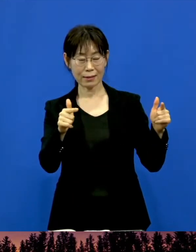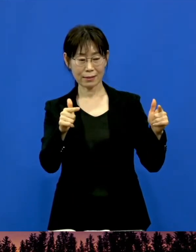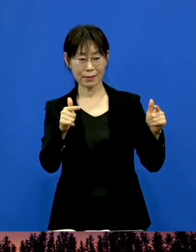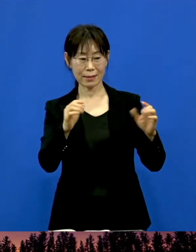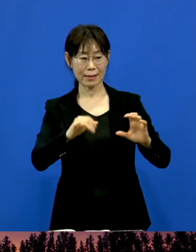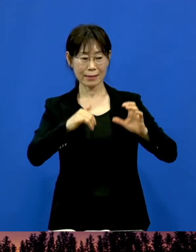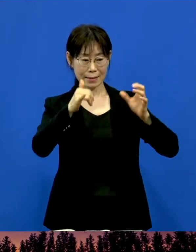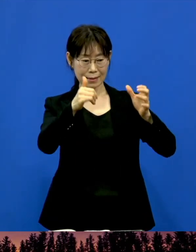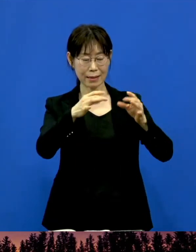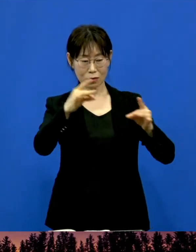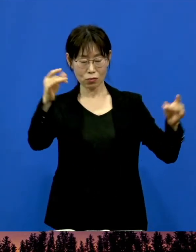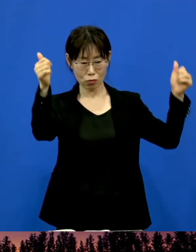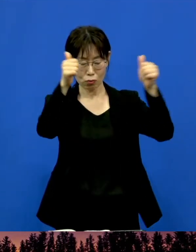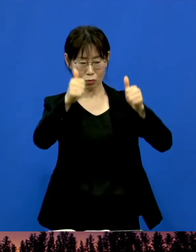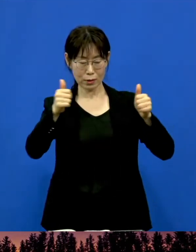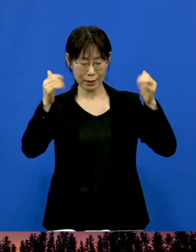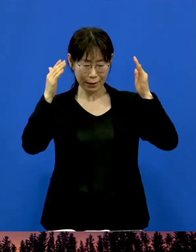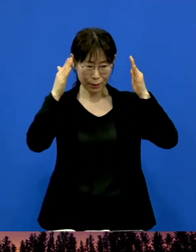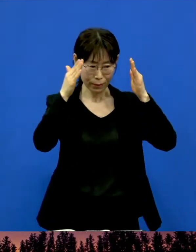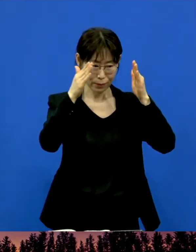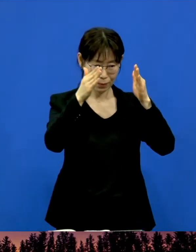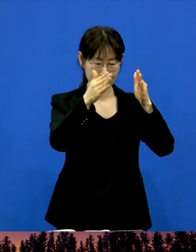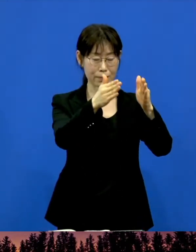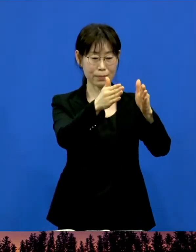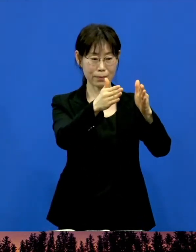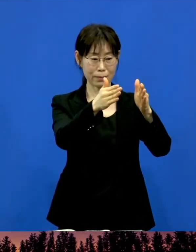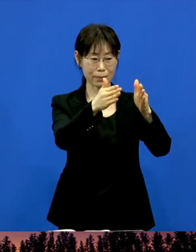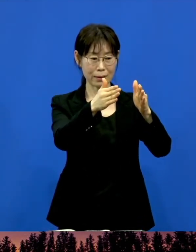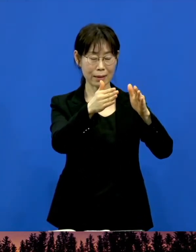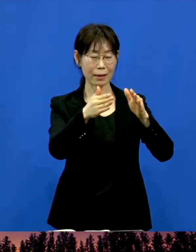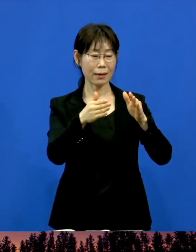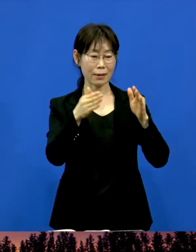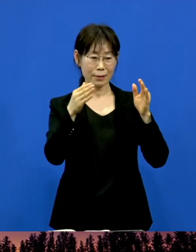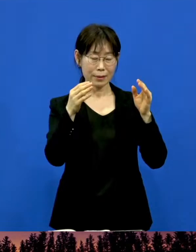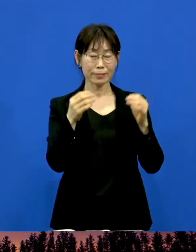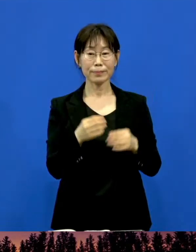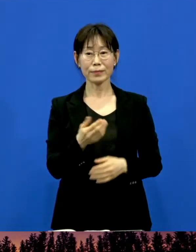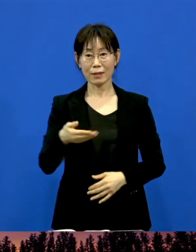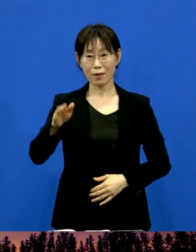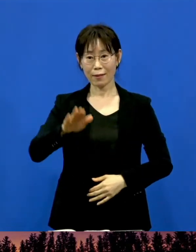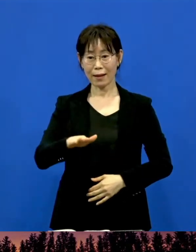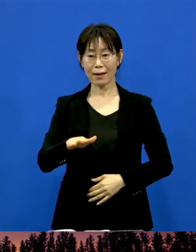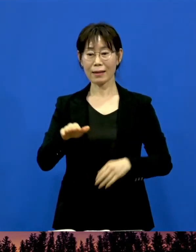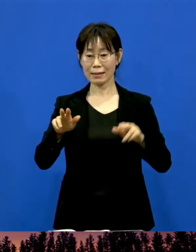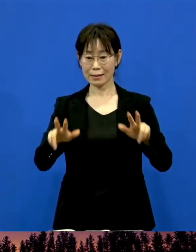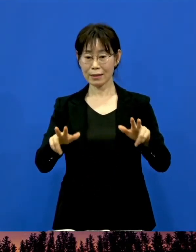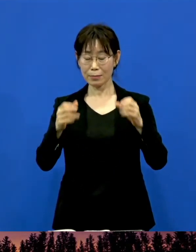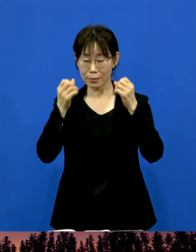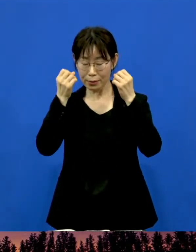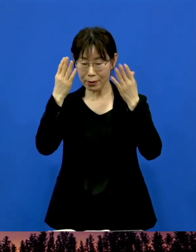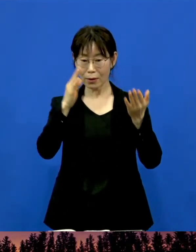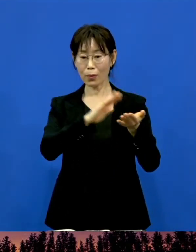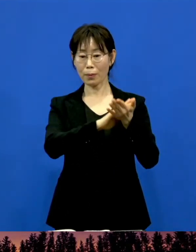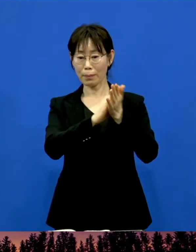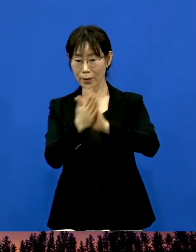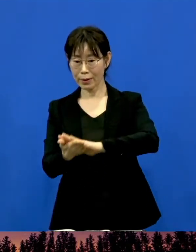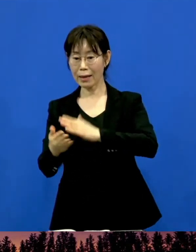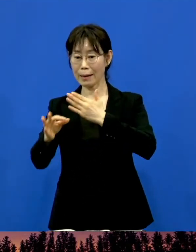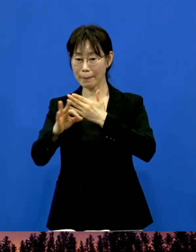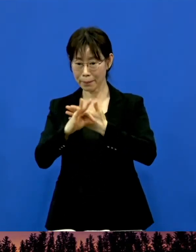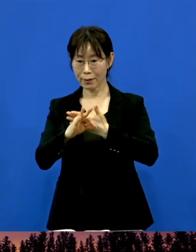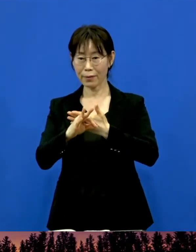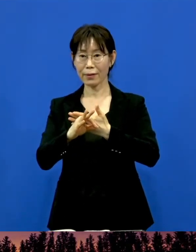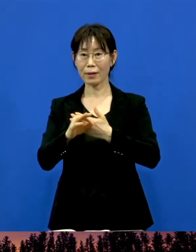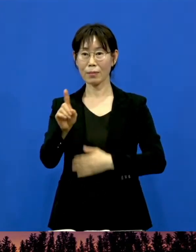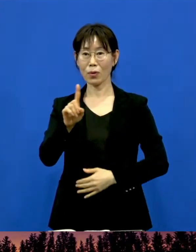것을 우상의 그런 숭배의 대상으로 바라보고 그게 빨려 들어갔던 것이죠. 그러나 이제 새로운 피조물이 되면 우리의 삶의 관점이 달라지고,